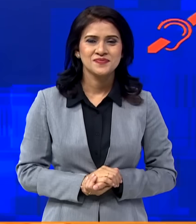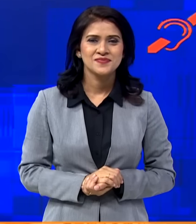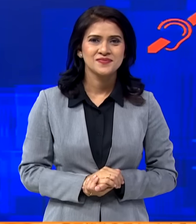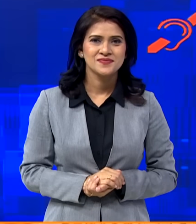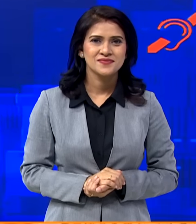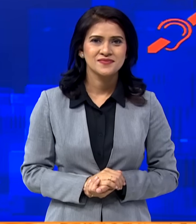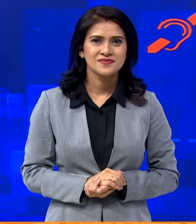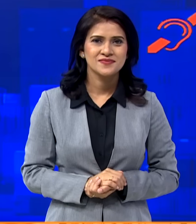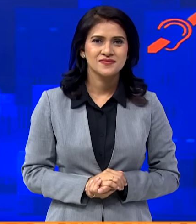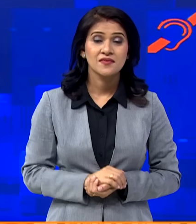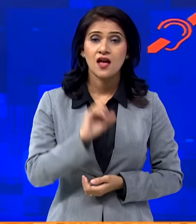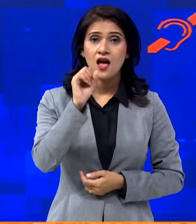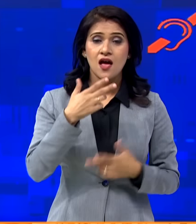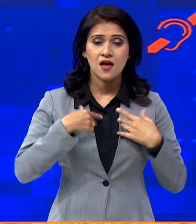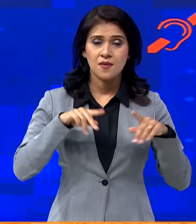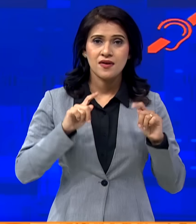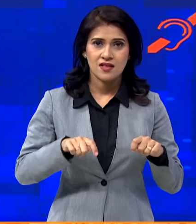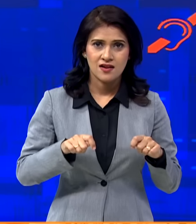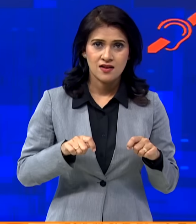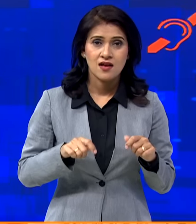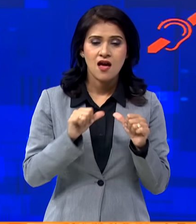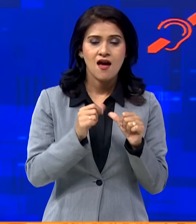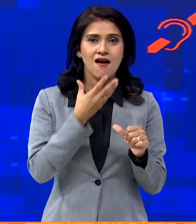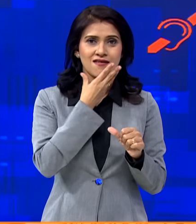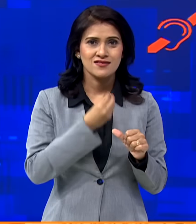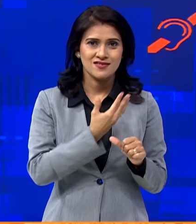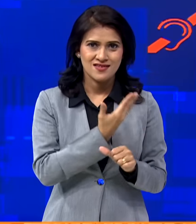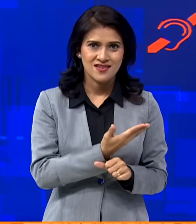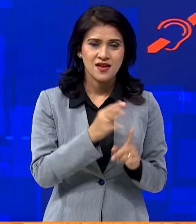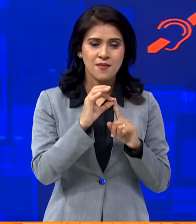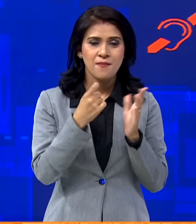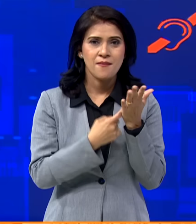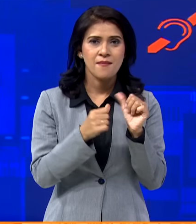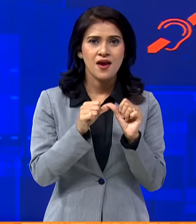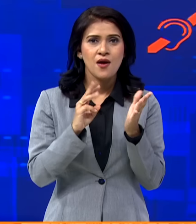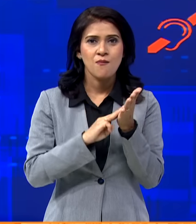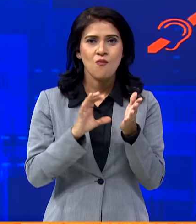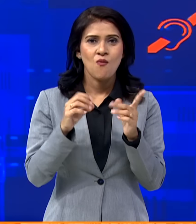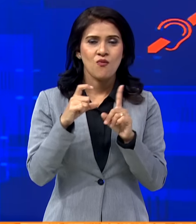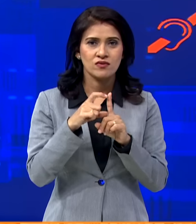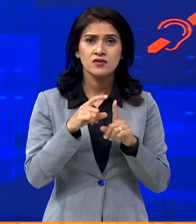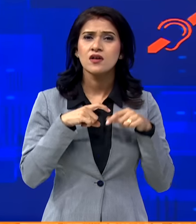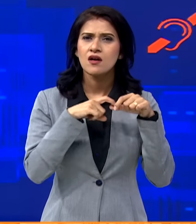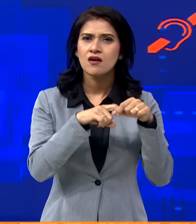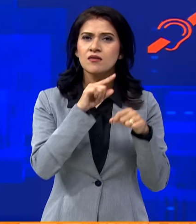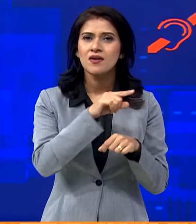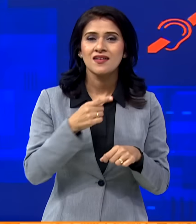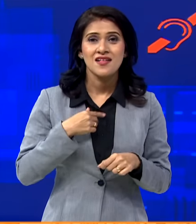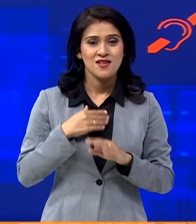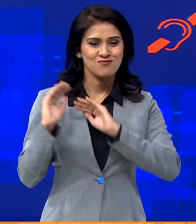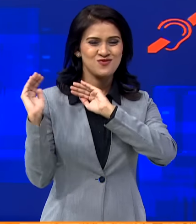इजम आपकी अदालत में आचार्य प्रमोद कृष्णम पर आरोप है कि यह एहसान